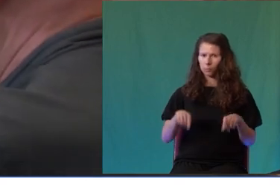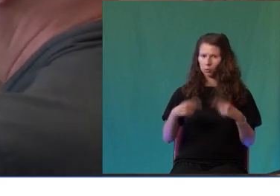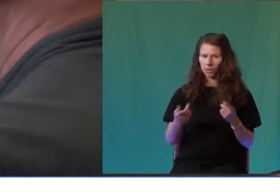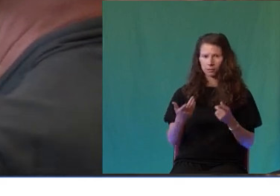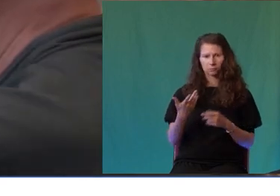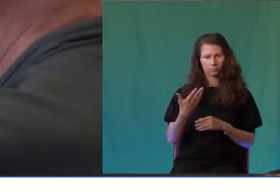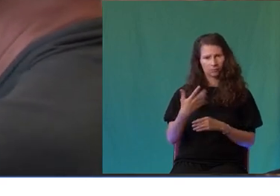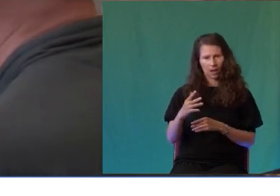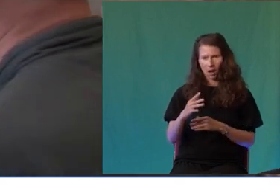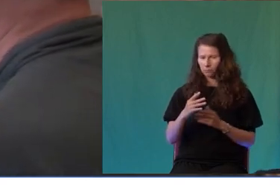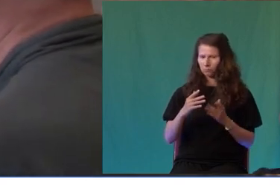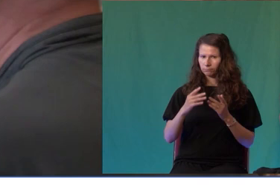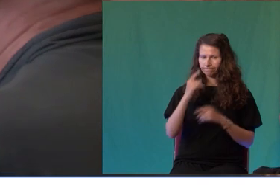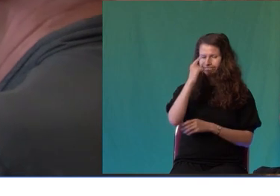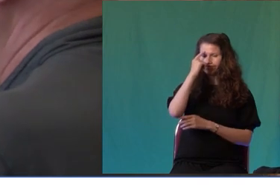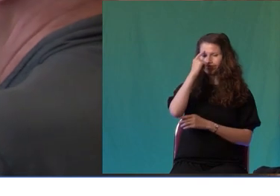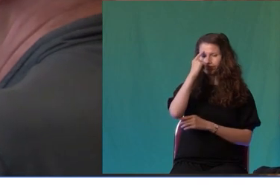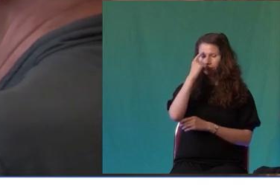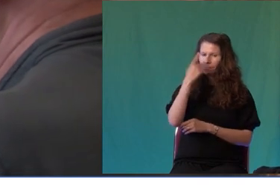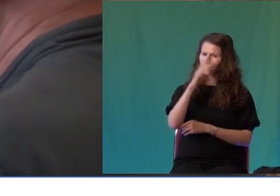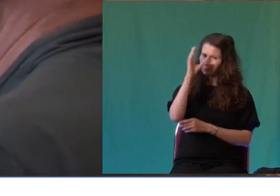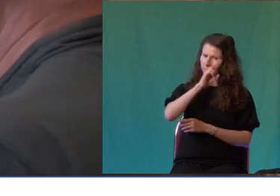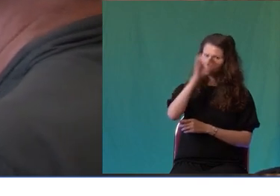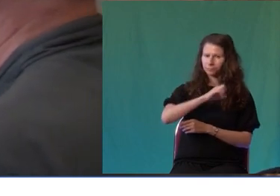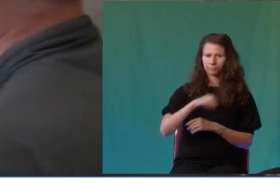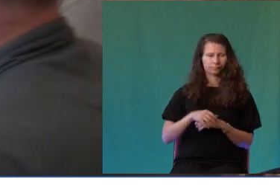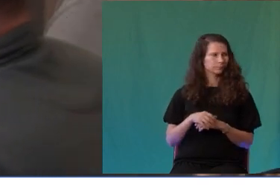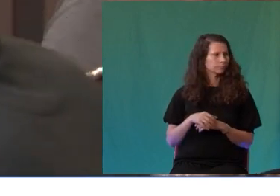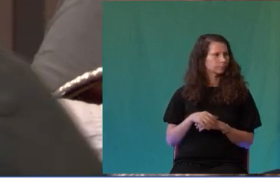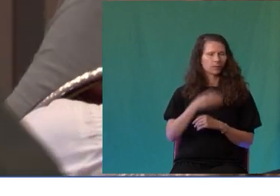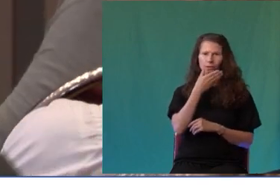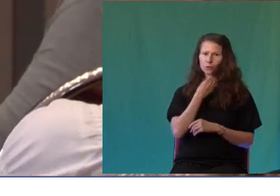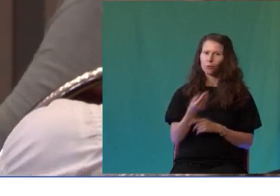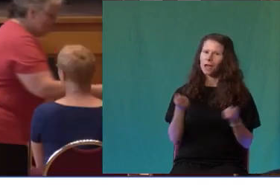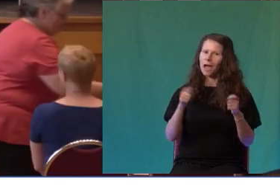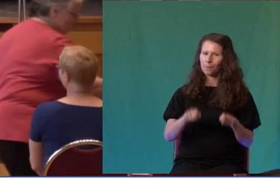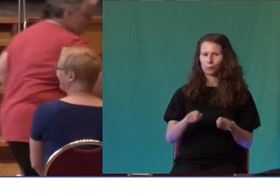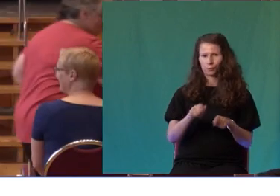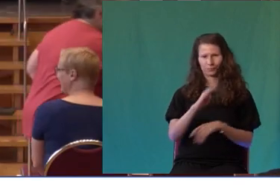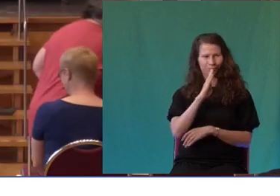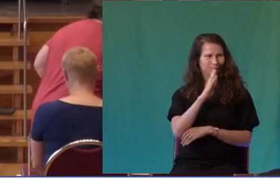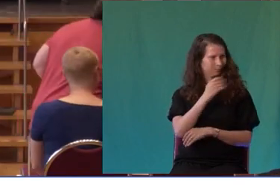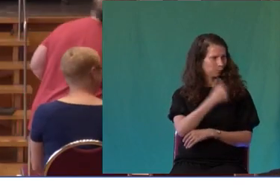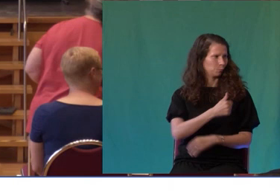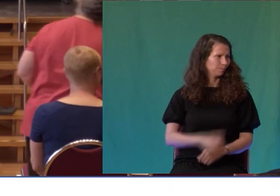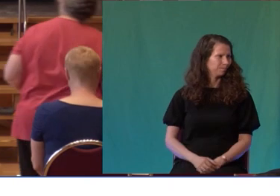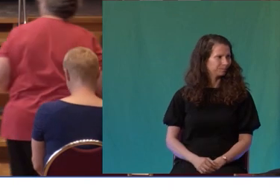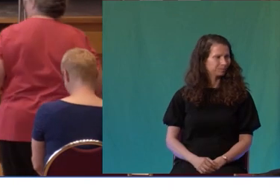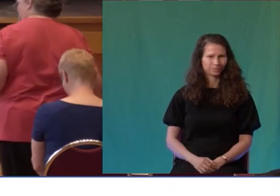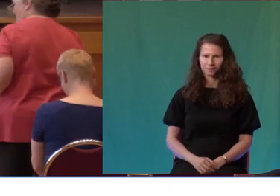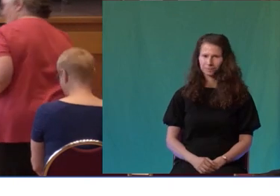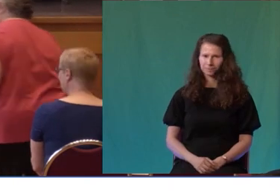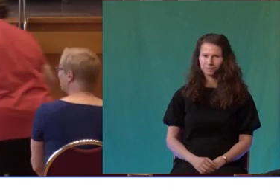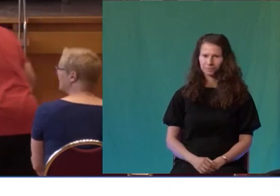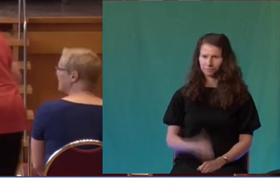stärker ins Bewusstsein und in den Alltag auch übergeht das perfekte schlusswort dann würde ich noch mal